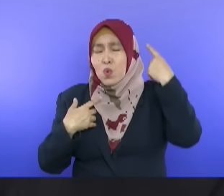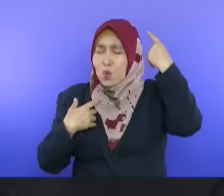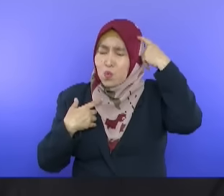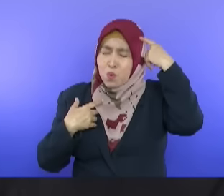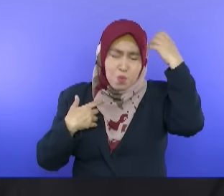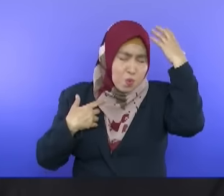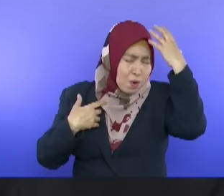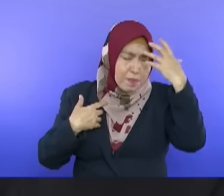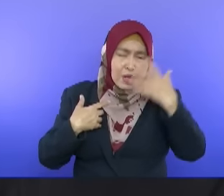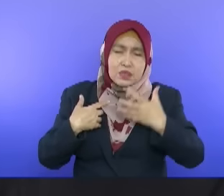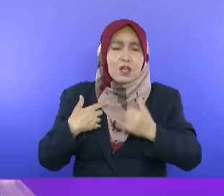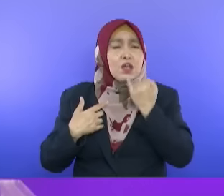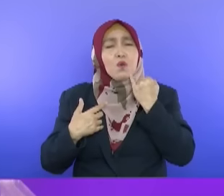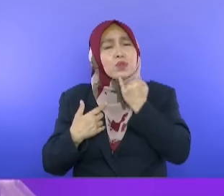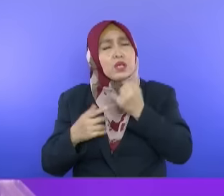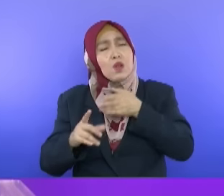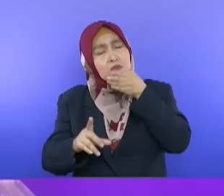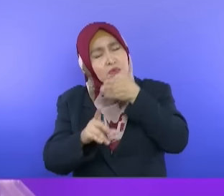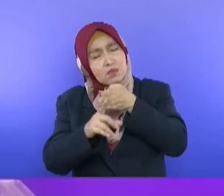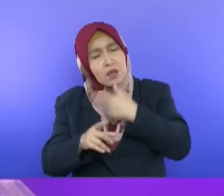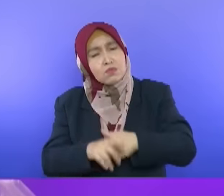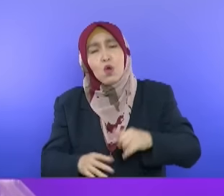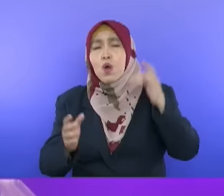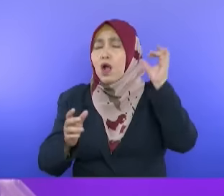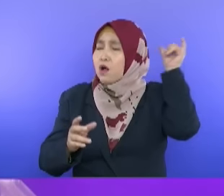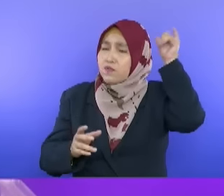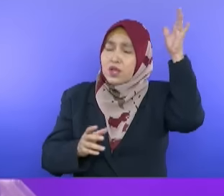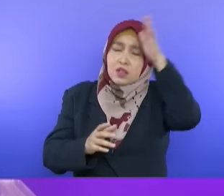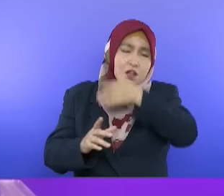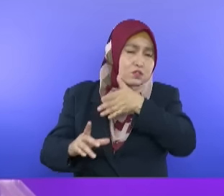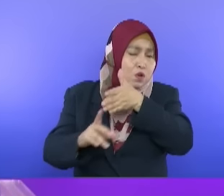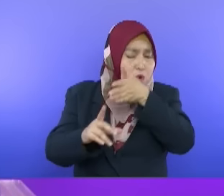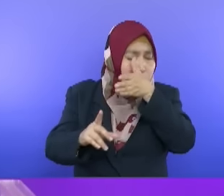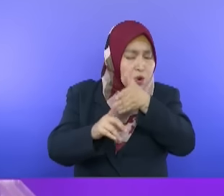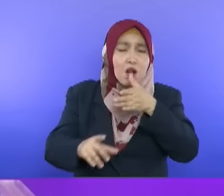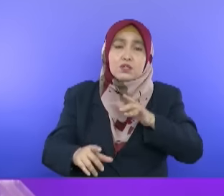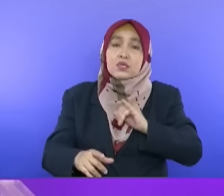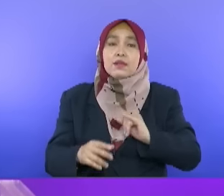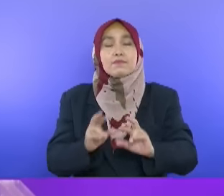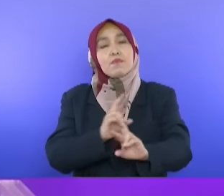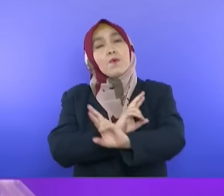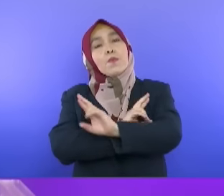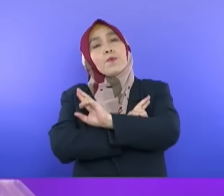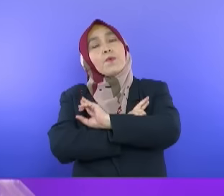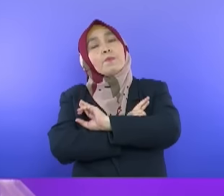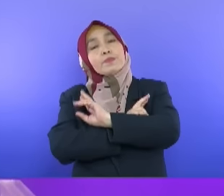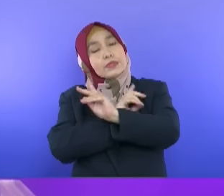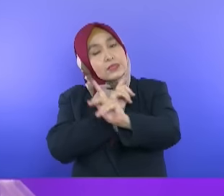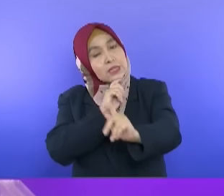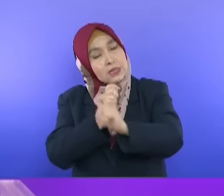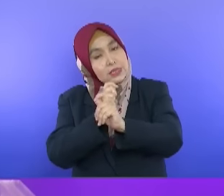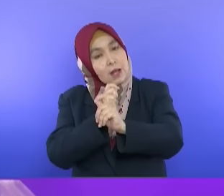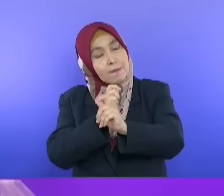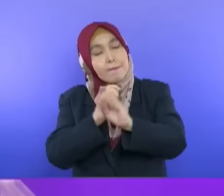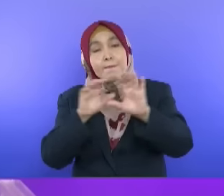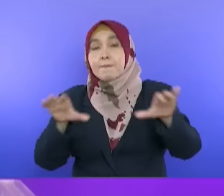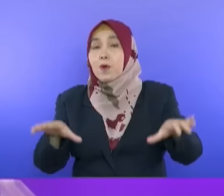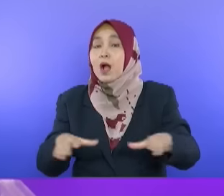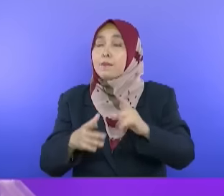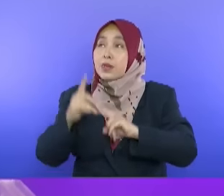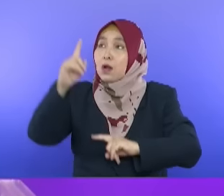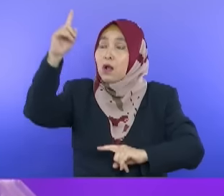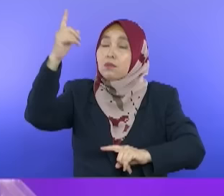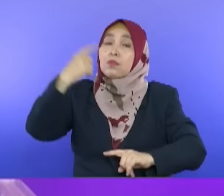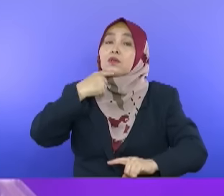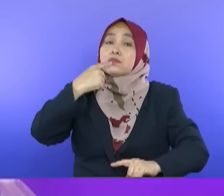orang Yahudi nak Serang saya orang kafir nak sekarang saya macam-macam nah buat dia rileks dia tetap juga buat apa yang Allah sebut